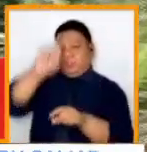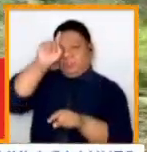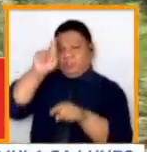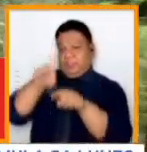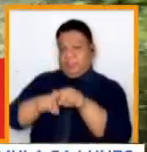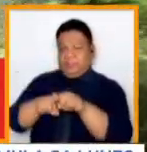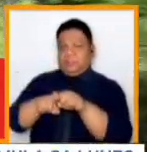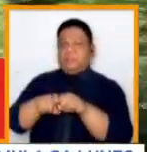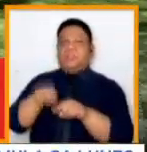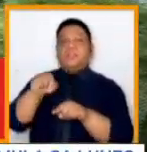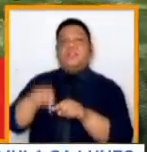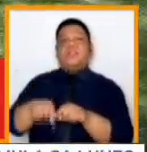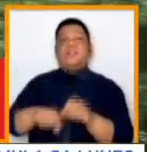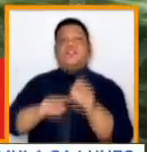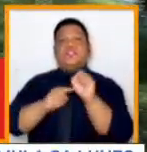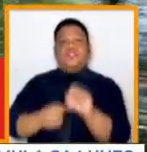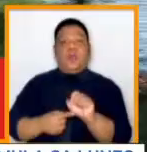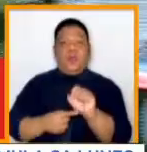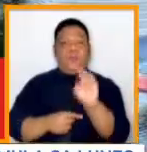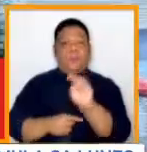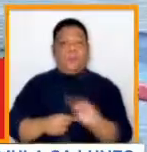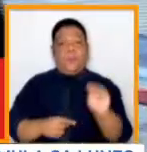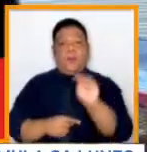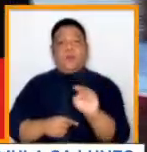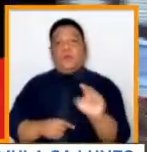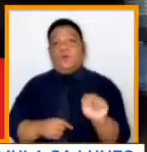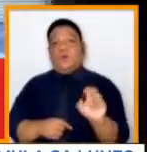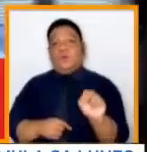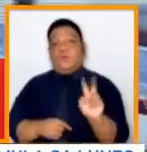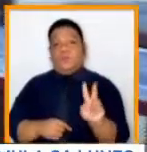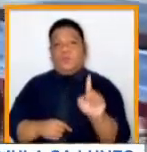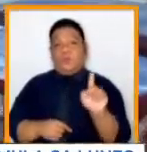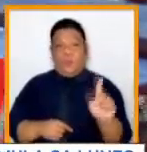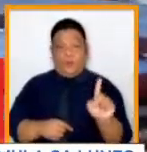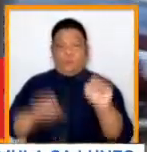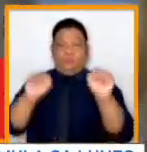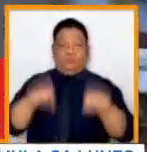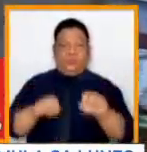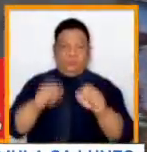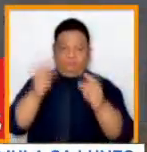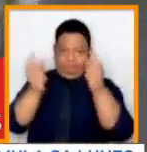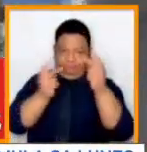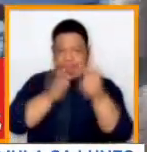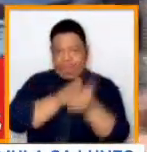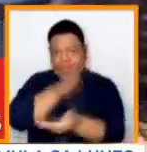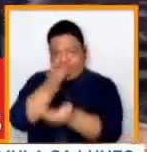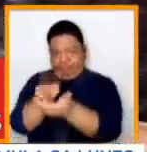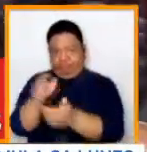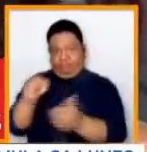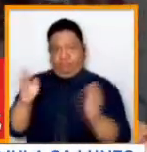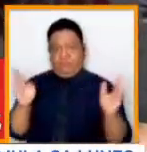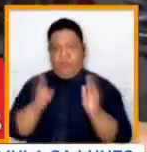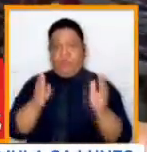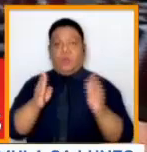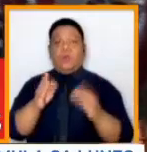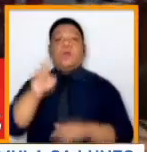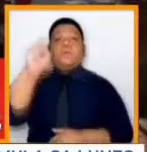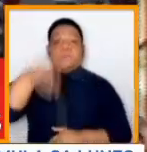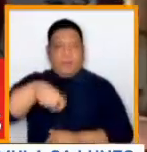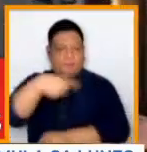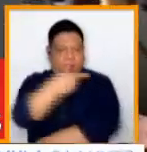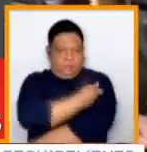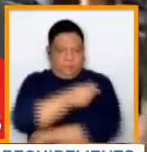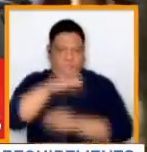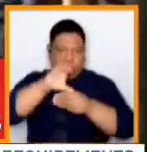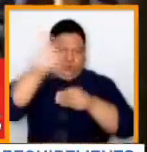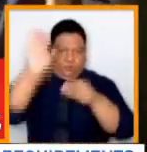1, pwede na uli ang mga turista. Pero mga fully vaccinated lang yung pwede. Papapasukin ang lahat ng edad. Basta kapag 12